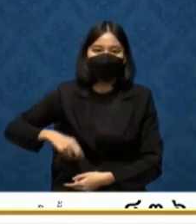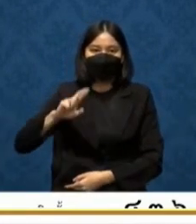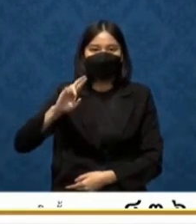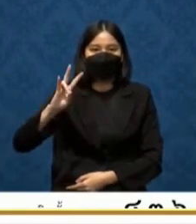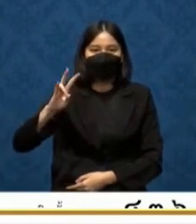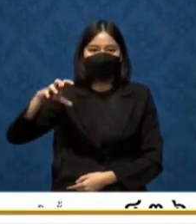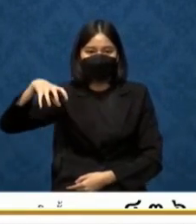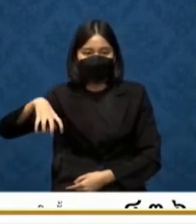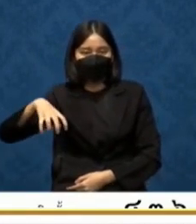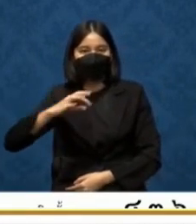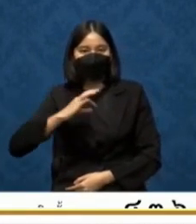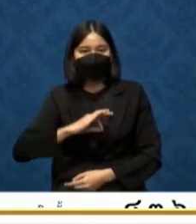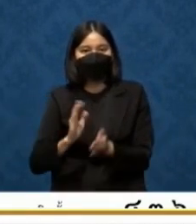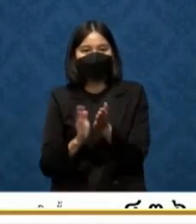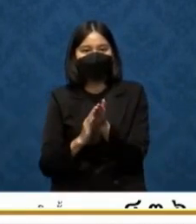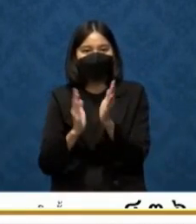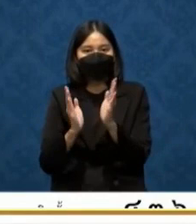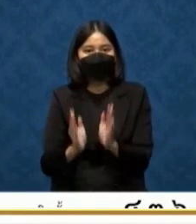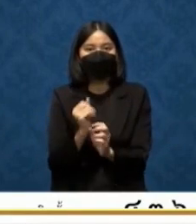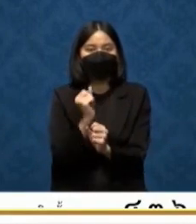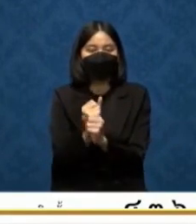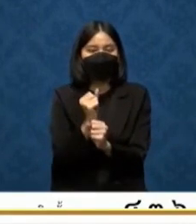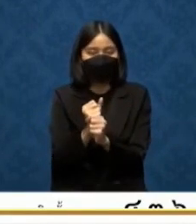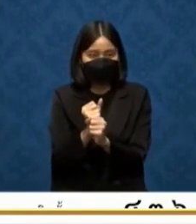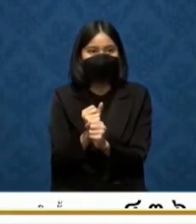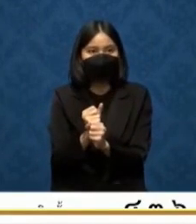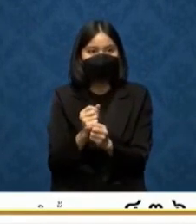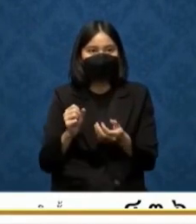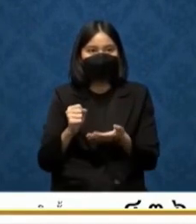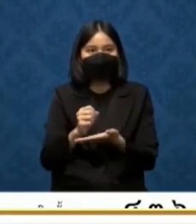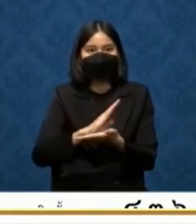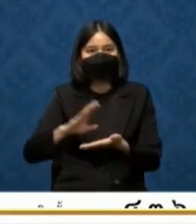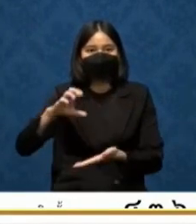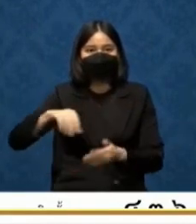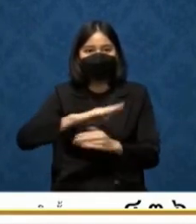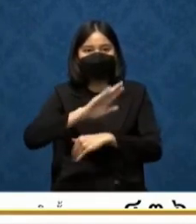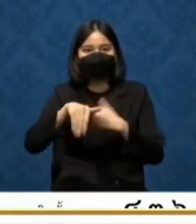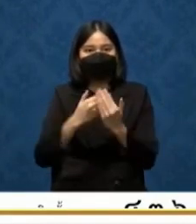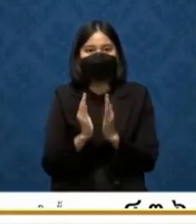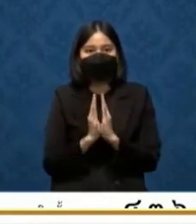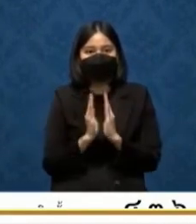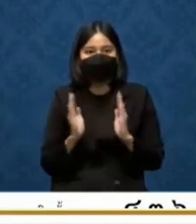ให้กัมงจัยขอช้นชมกบบุคละกรของสามารถของเราทุทานนะครับขบคุณครับ ขอบคุทกทานครับ